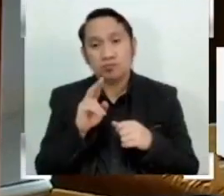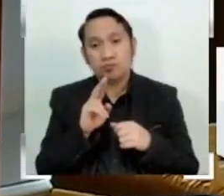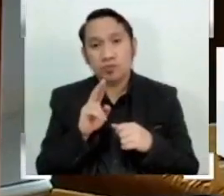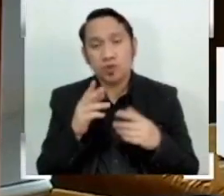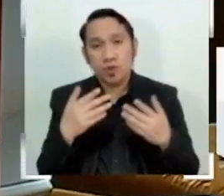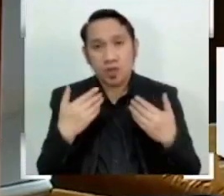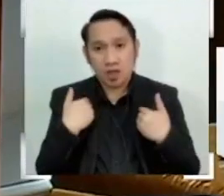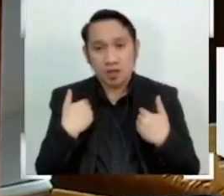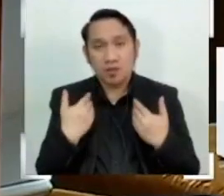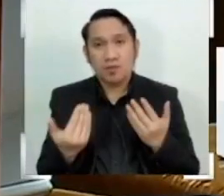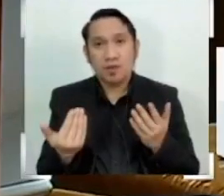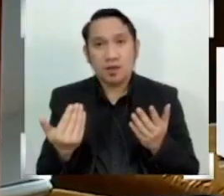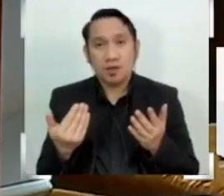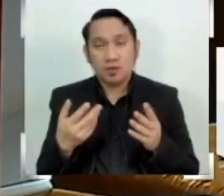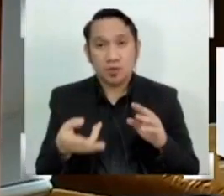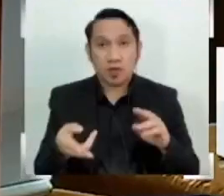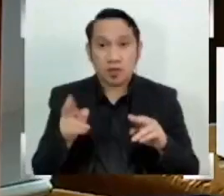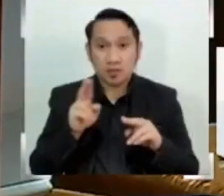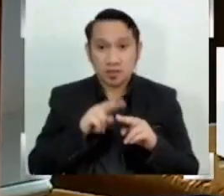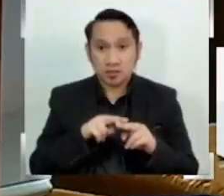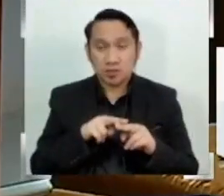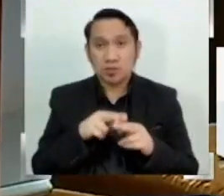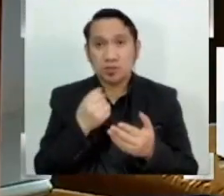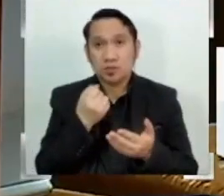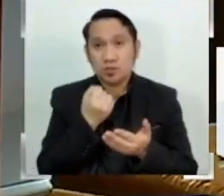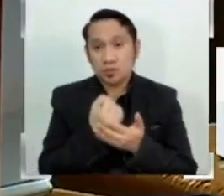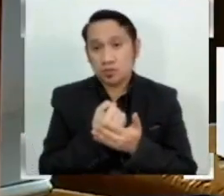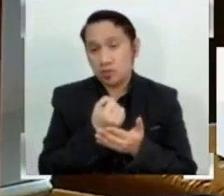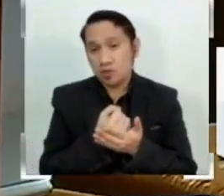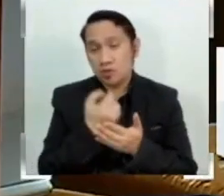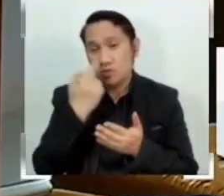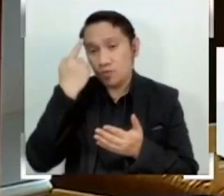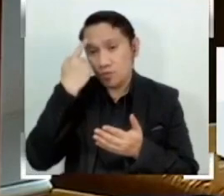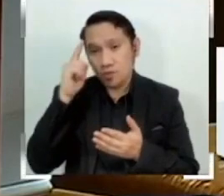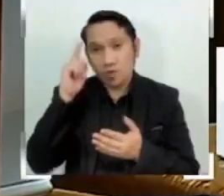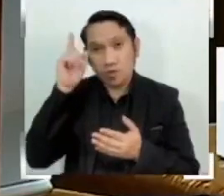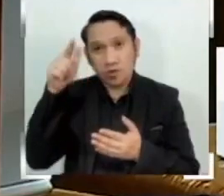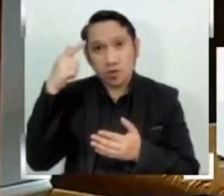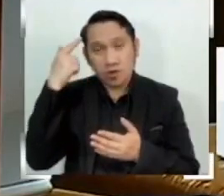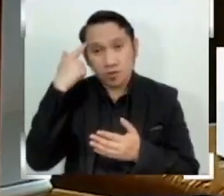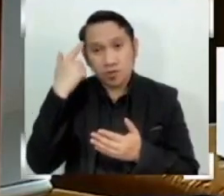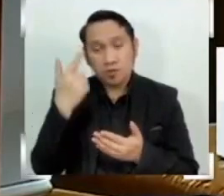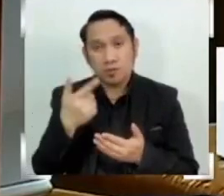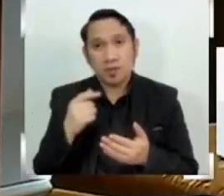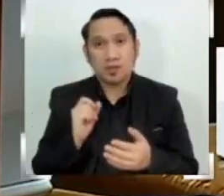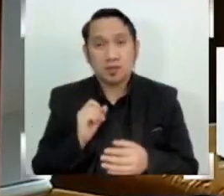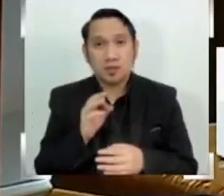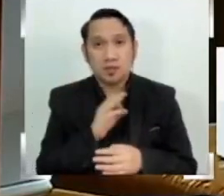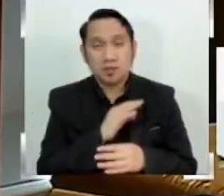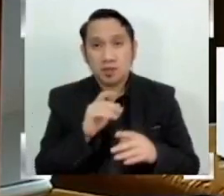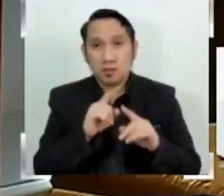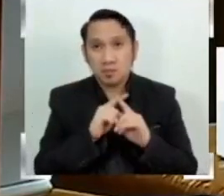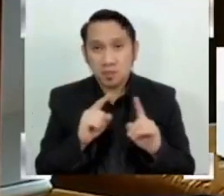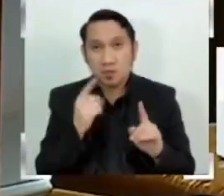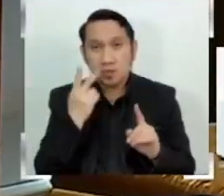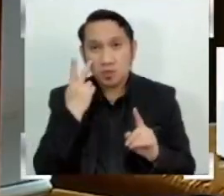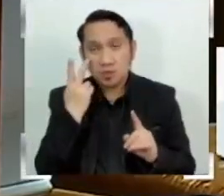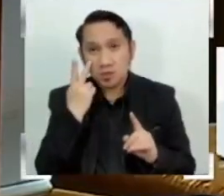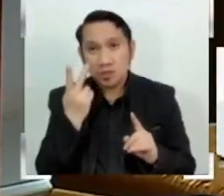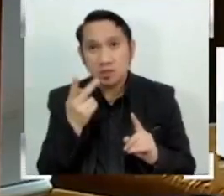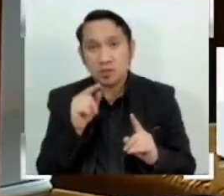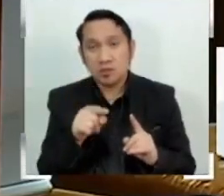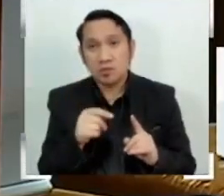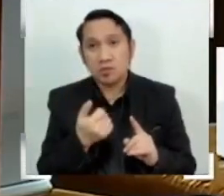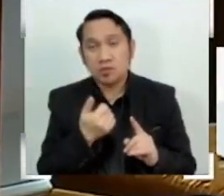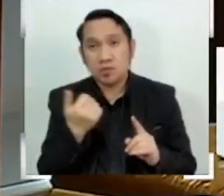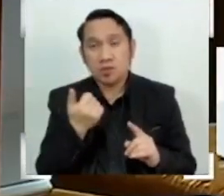of salary increases for government, we also have to look at the implications of that for the rest of the labor